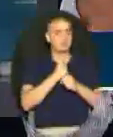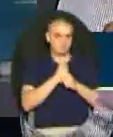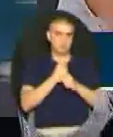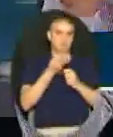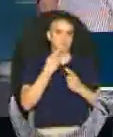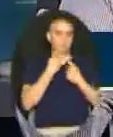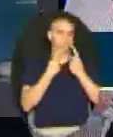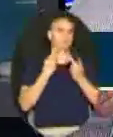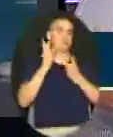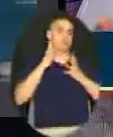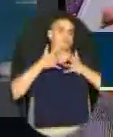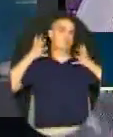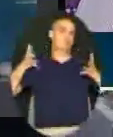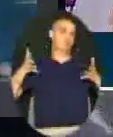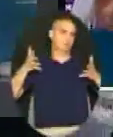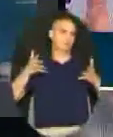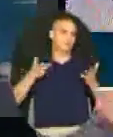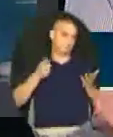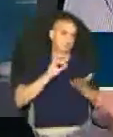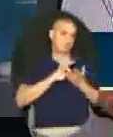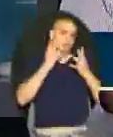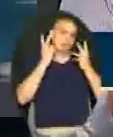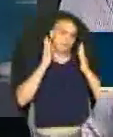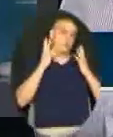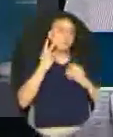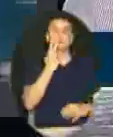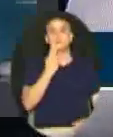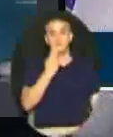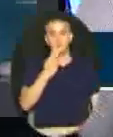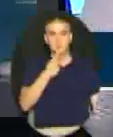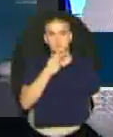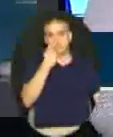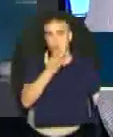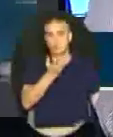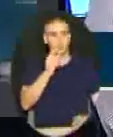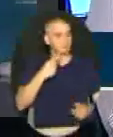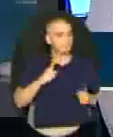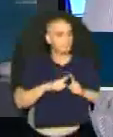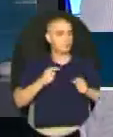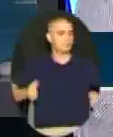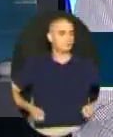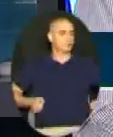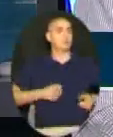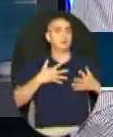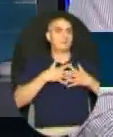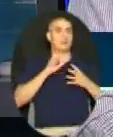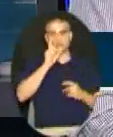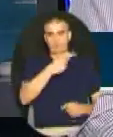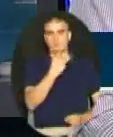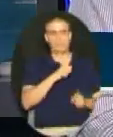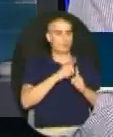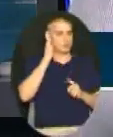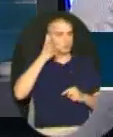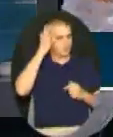אתה רואה שהאזכורים הם גדולים יותר. זו נקודה נורא חשובה, כמובן. אתה רואה את מה שנקרא, את המשמעת במפלגות שיש בהם one man show, כמו יש